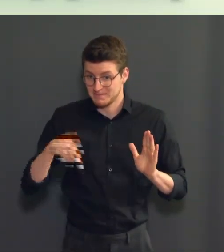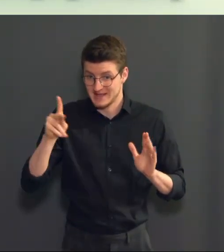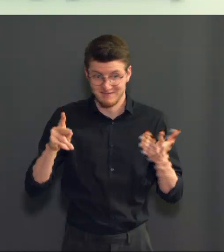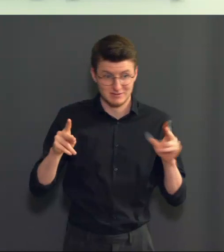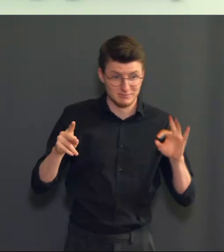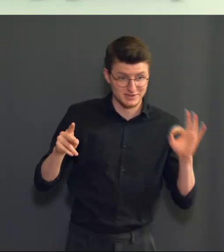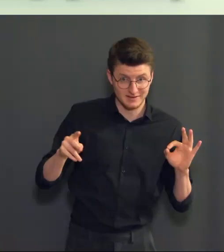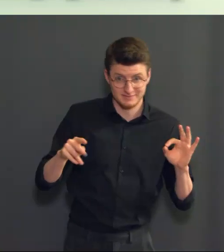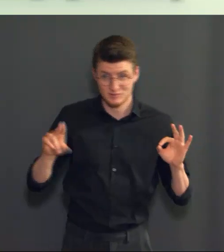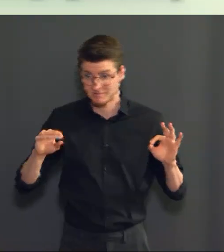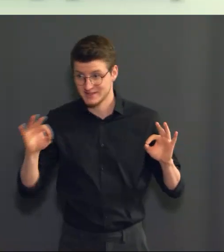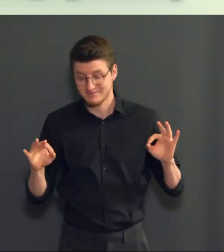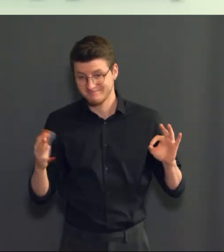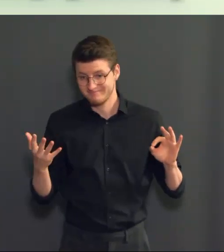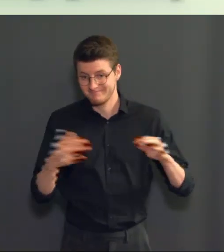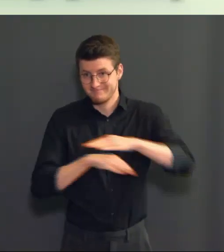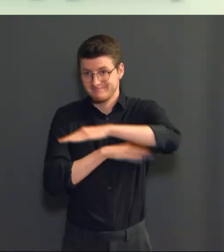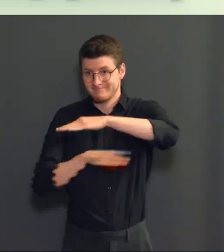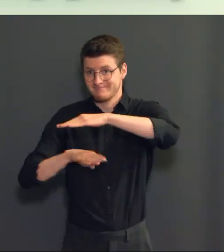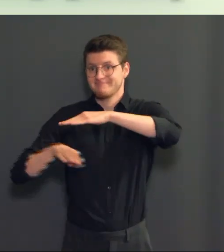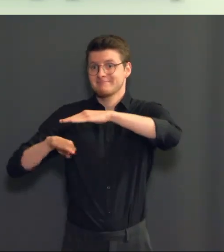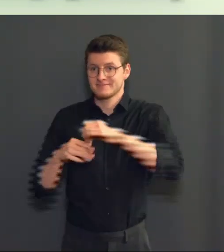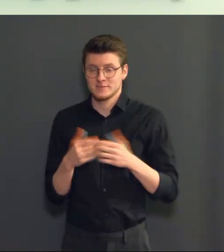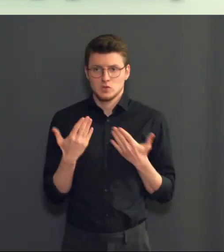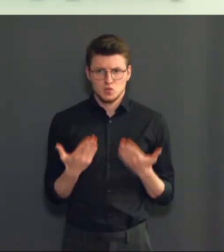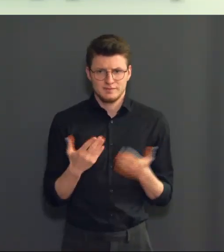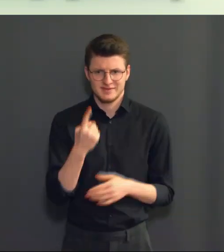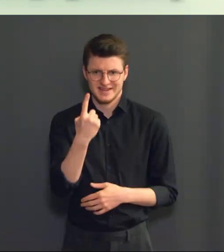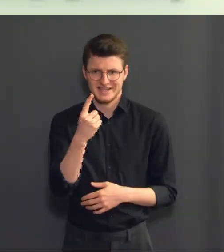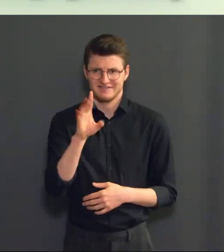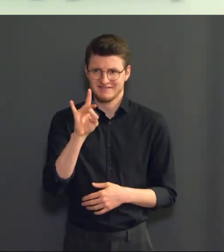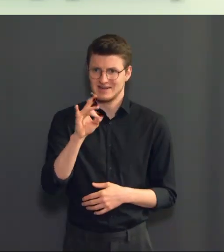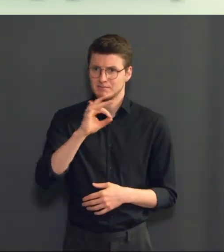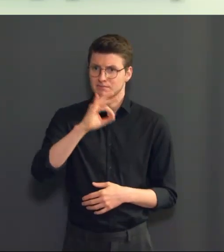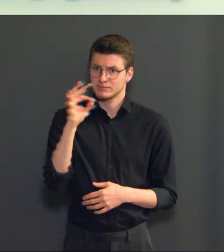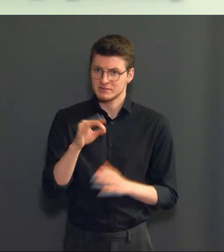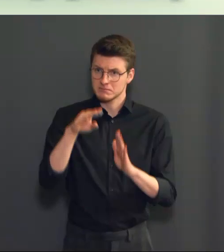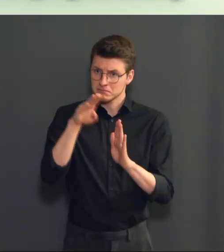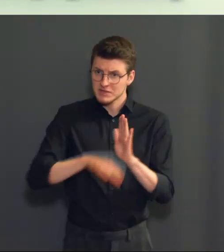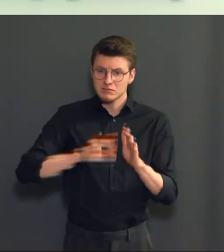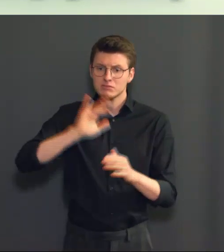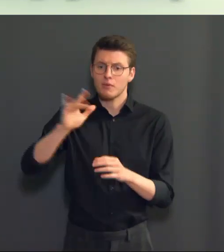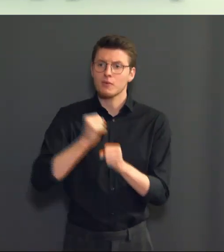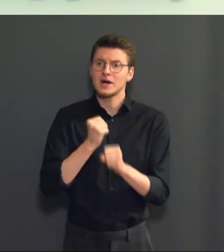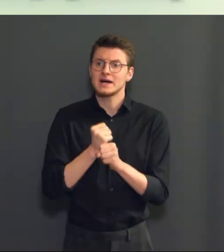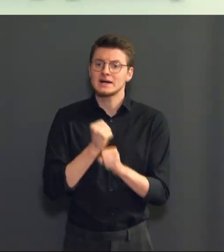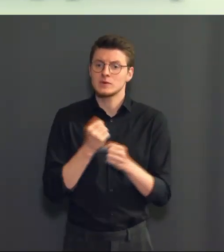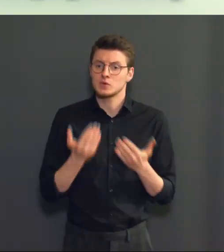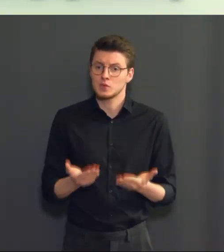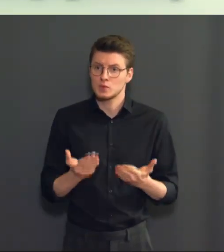Momenteel verplaatsen we ons 41% minder naar de werkplaats. Dat is ongetwijfeld